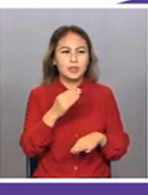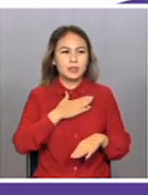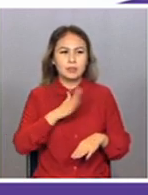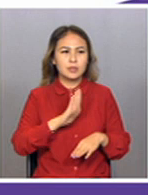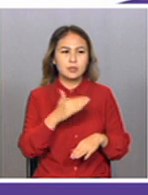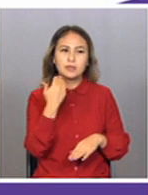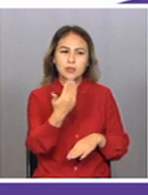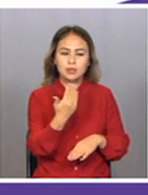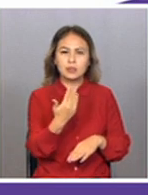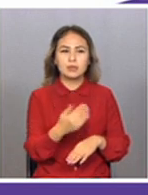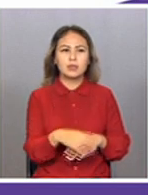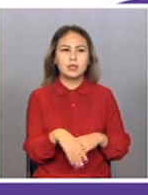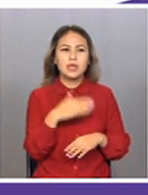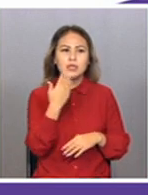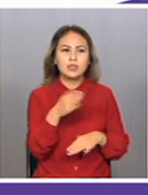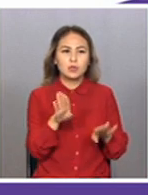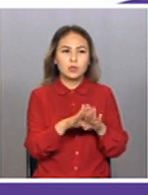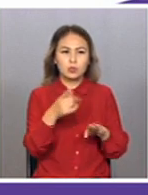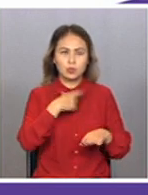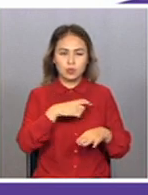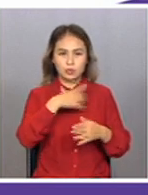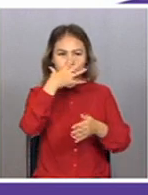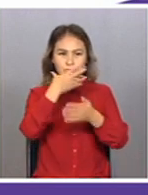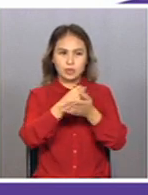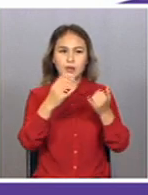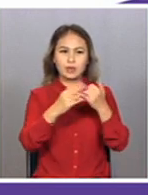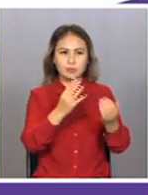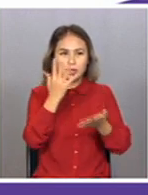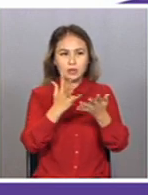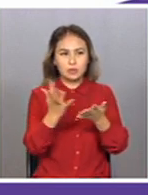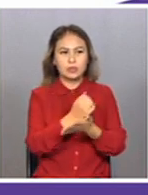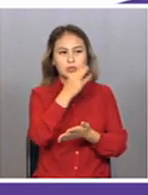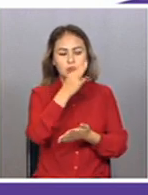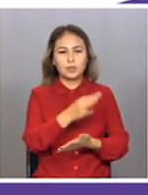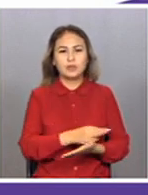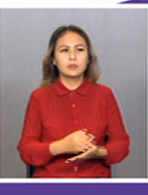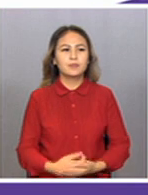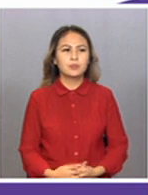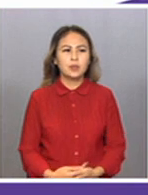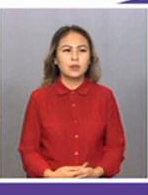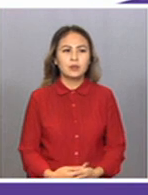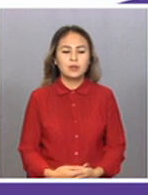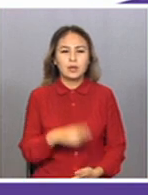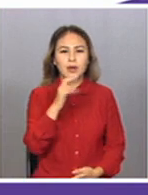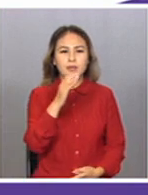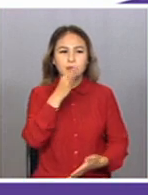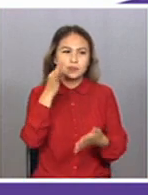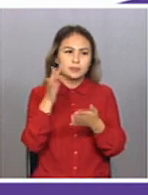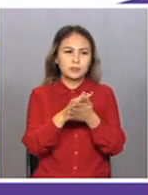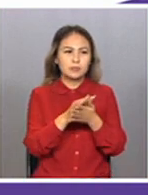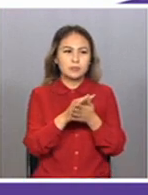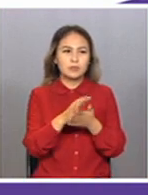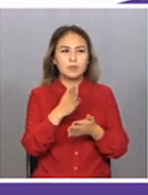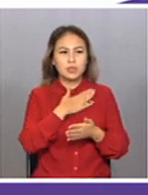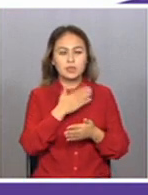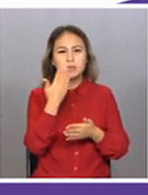менікі емес, сенікі. Сен оны өз жеріңнен қазып алдың ғой деп жауап береді. Оған Қасен болмай,